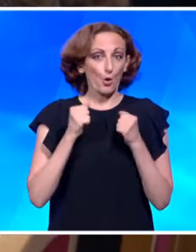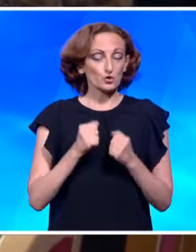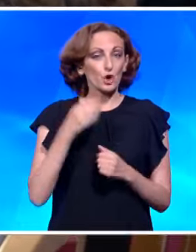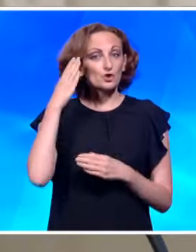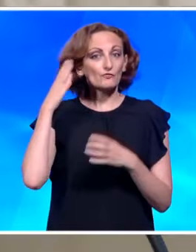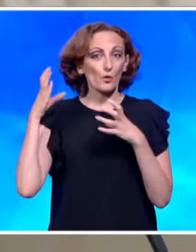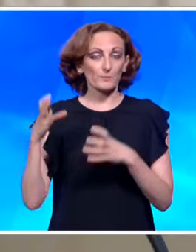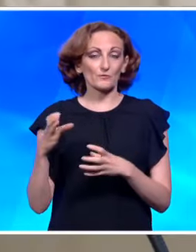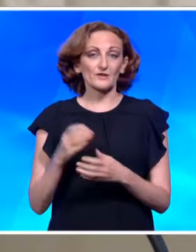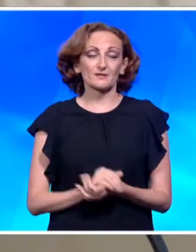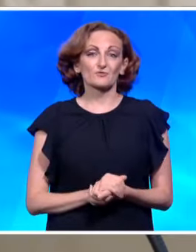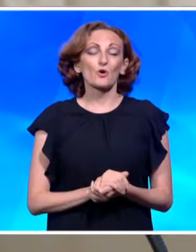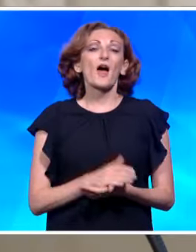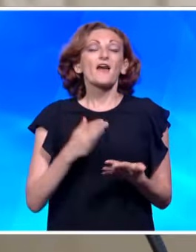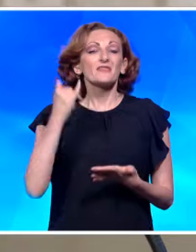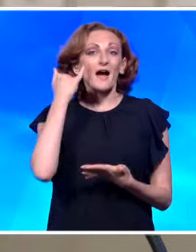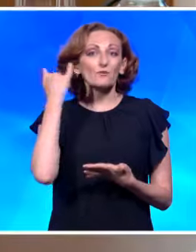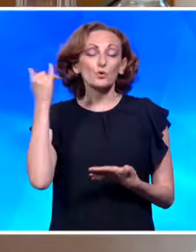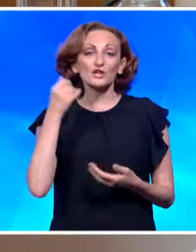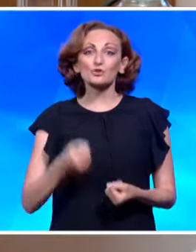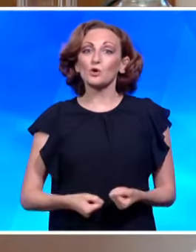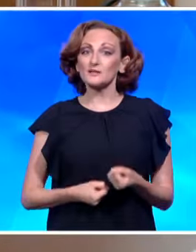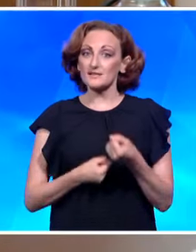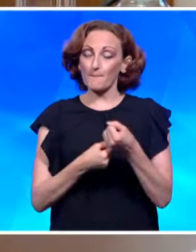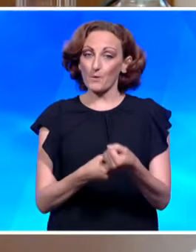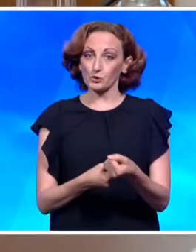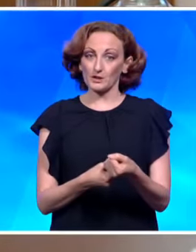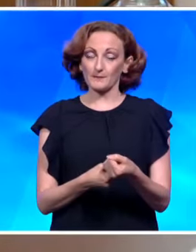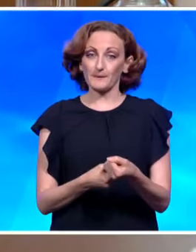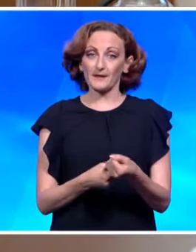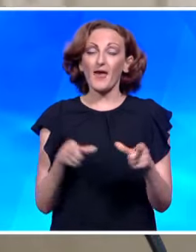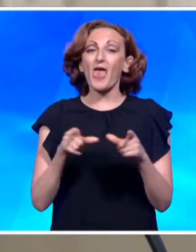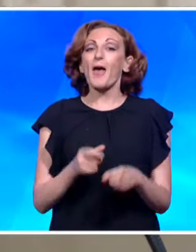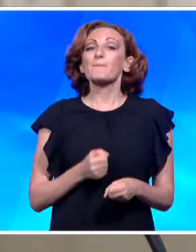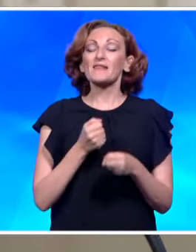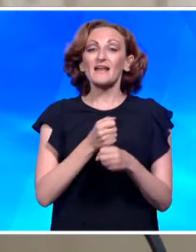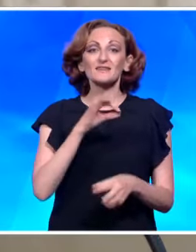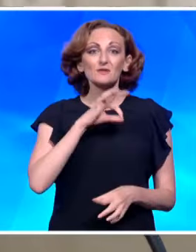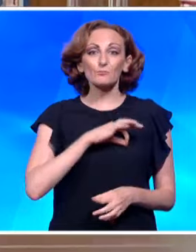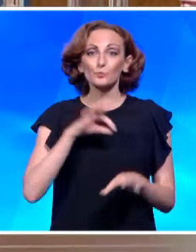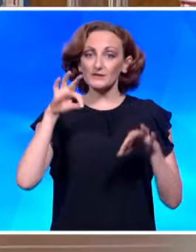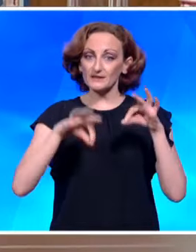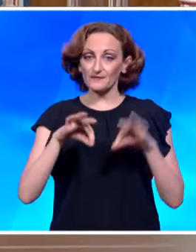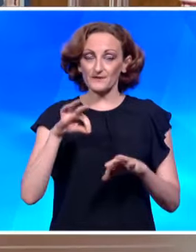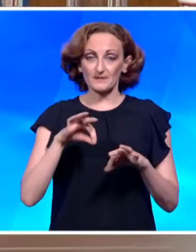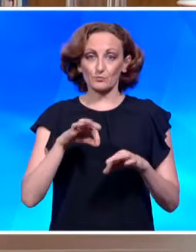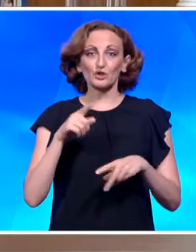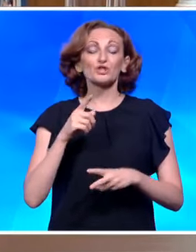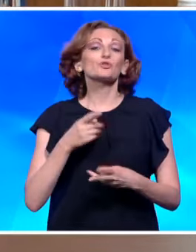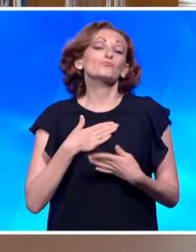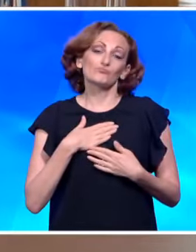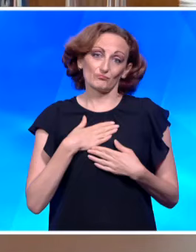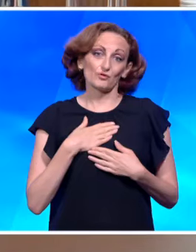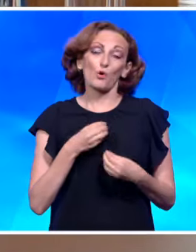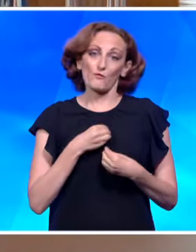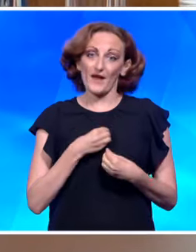правителство? Най-логично е да бъде подкрепен мандата на победителя в тези избори. Ние много разчитаме на вас,